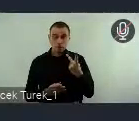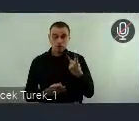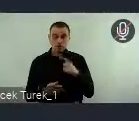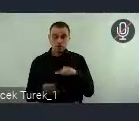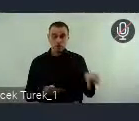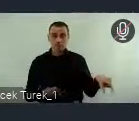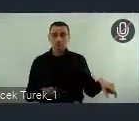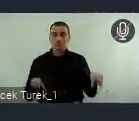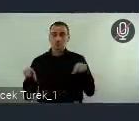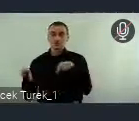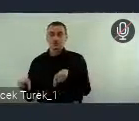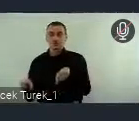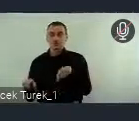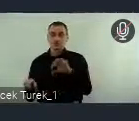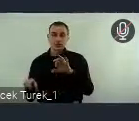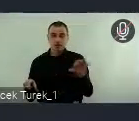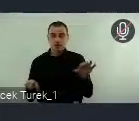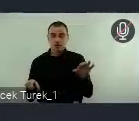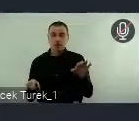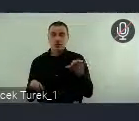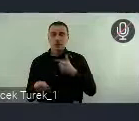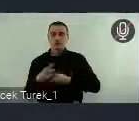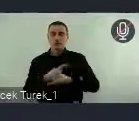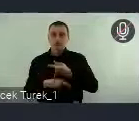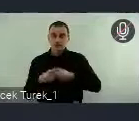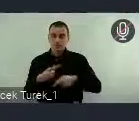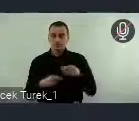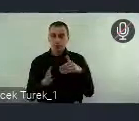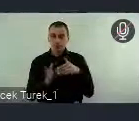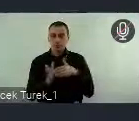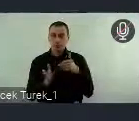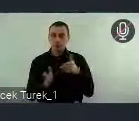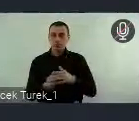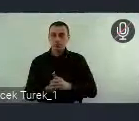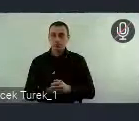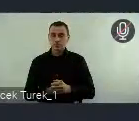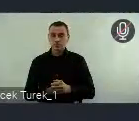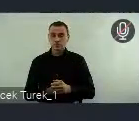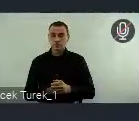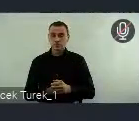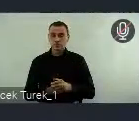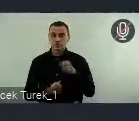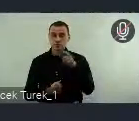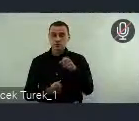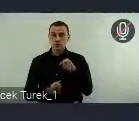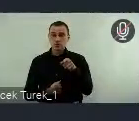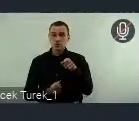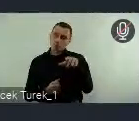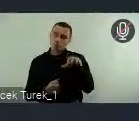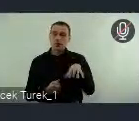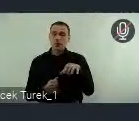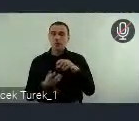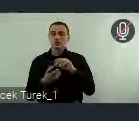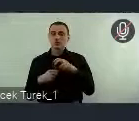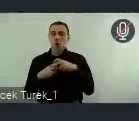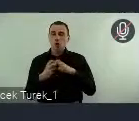jeździ Adam ten wózek aktywna takich wózkach jeżdżą ludzie którzy jeżdżą na wózkach na wózkach aktywna na to co na sąsiada to jest wózek ortopedyczny znany